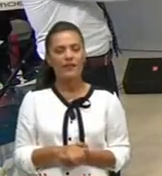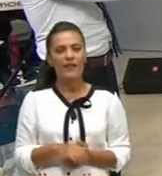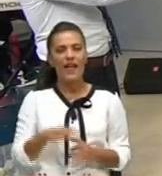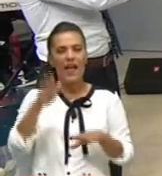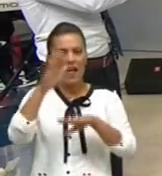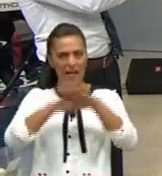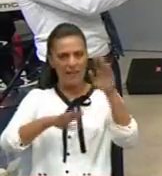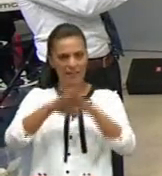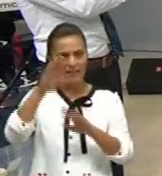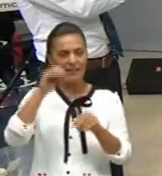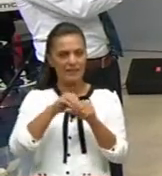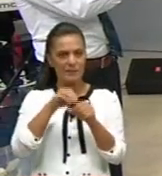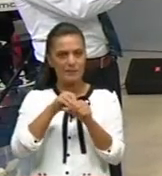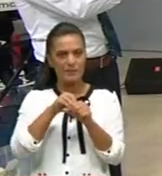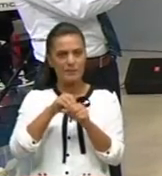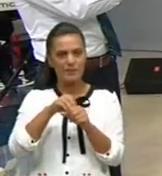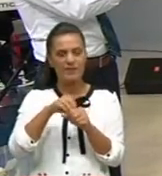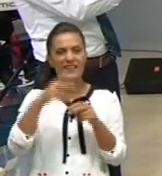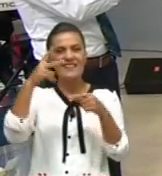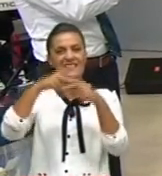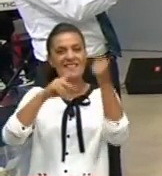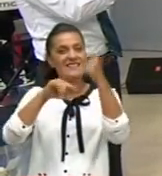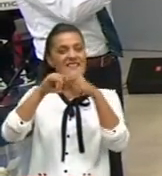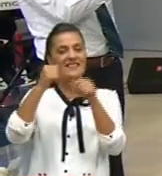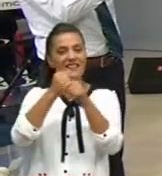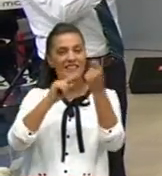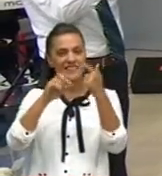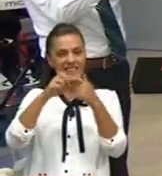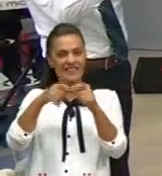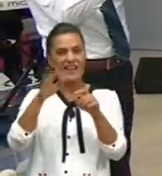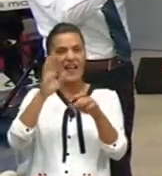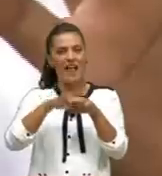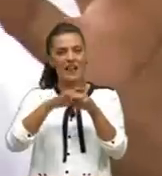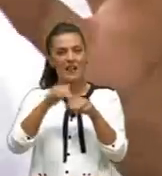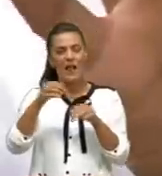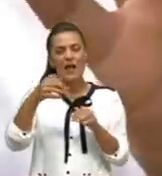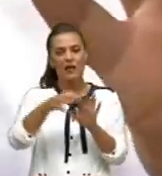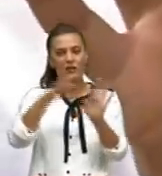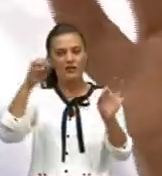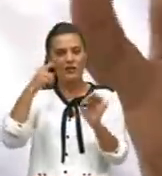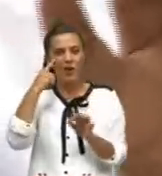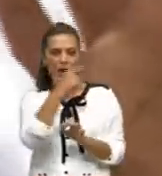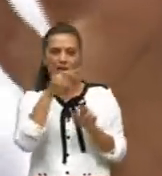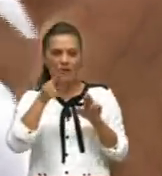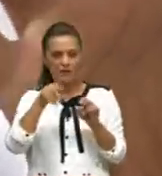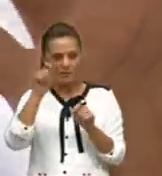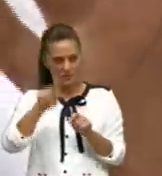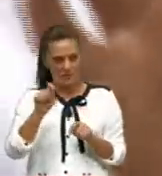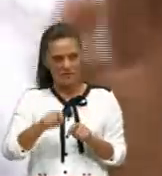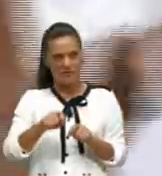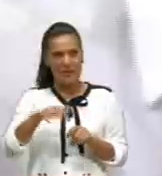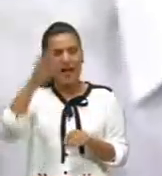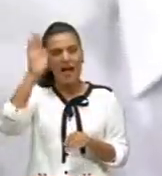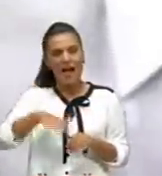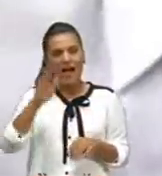Şimdi elimizi, hı-hı, burada hani zihkir de çok belirleyici zihkire bir şey dayadık. Bu şekilde tutuyoruz. Evet. Alttan